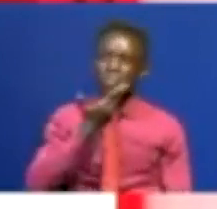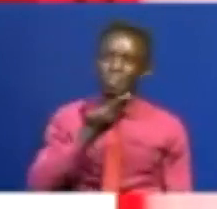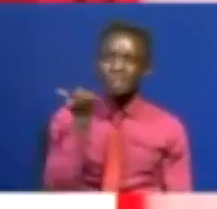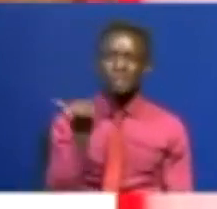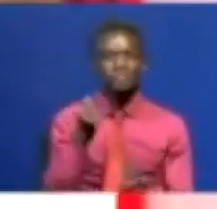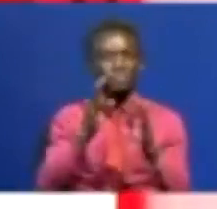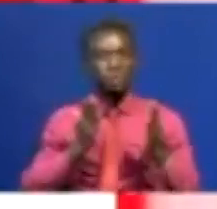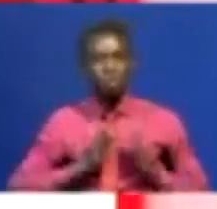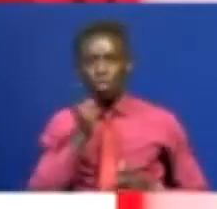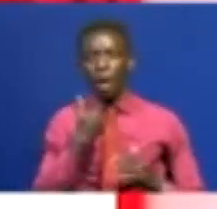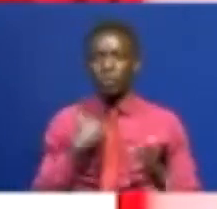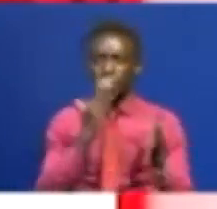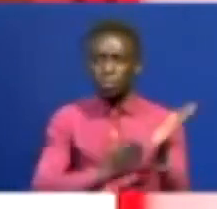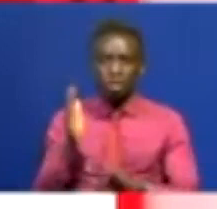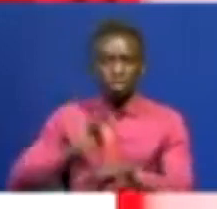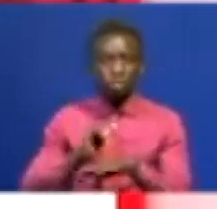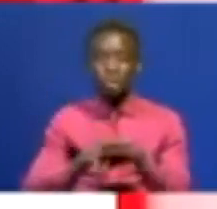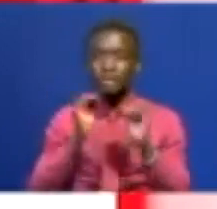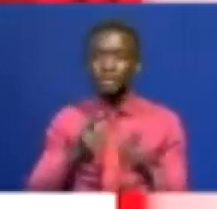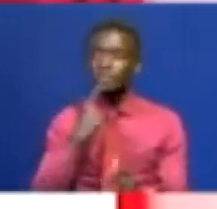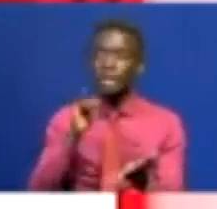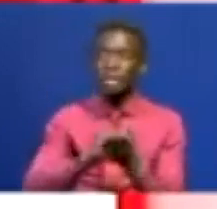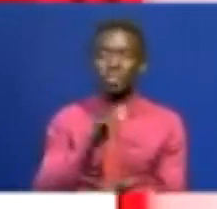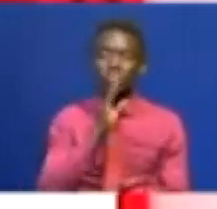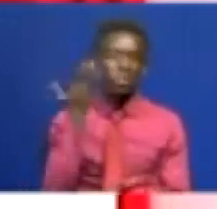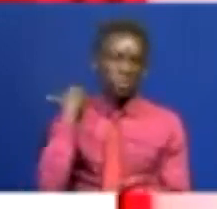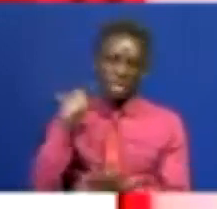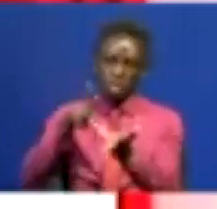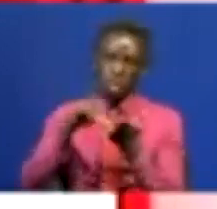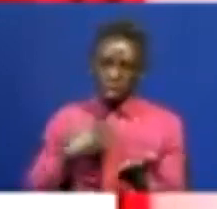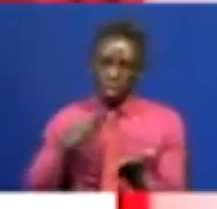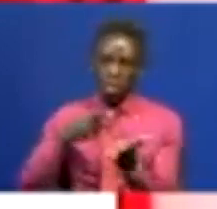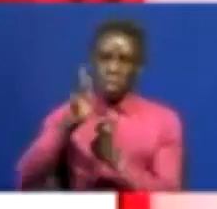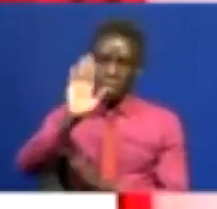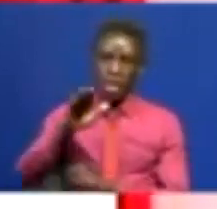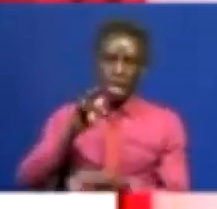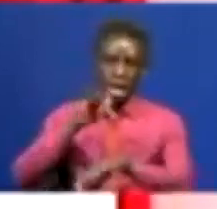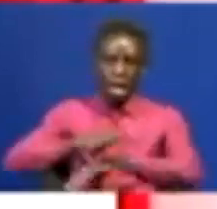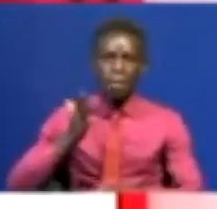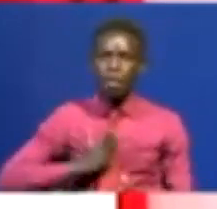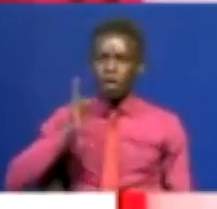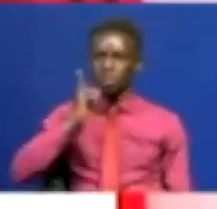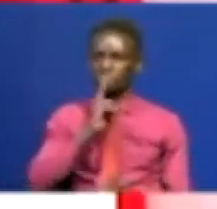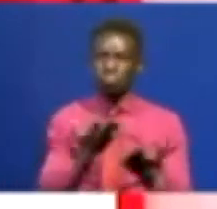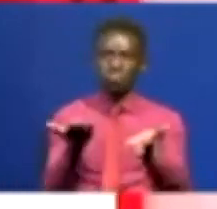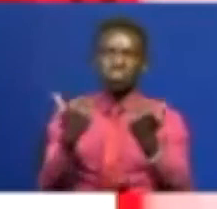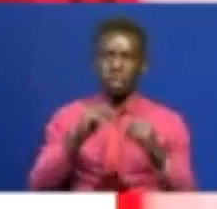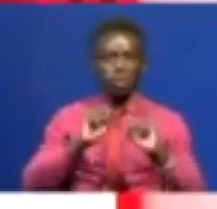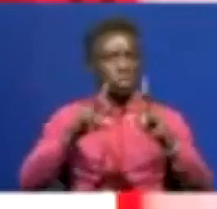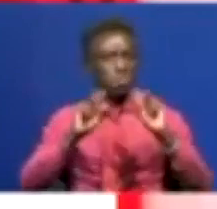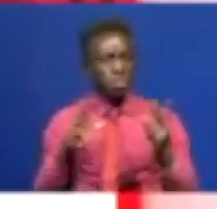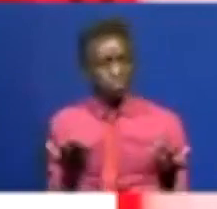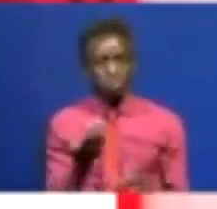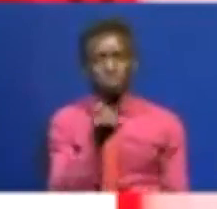Mtu mwenye yako na mpango mzuri, ukimwambia ile deni ulikuwa umenikopesha nataka kulipa mapema, si anakuambia sawa sawa?